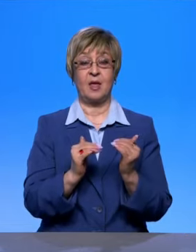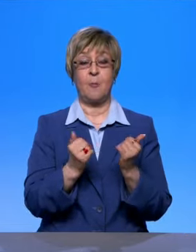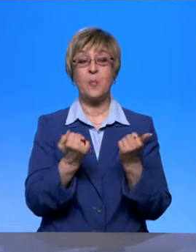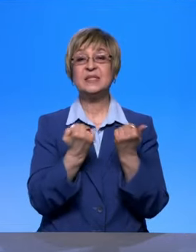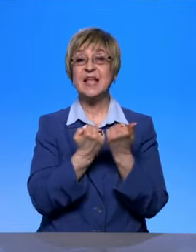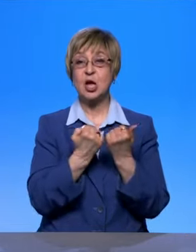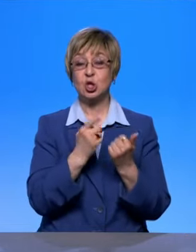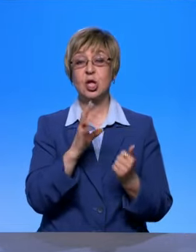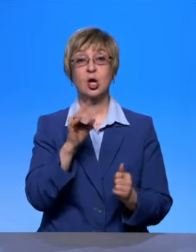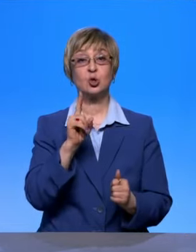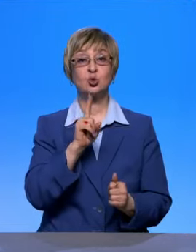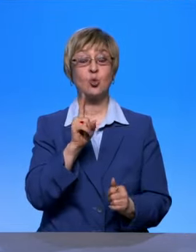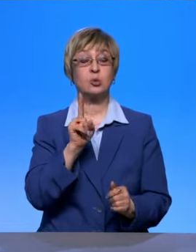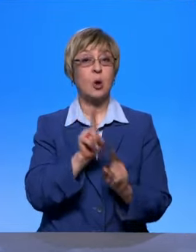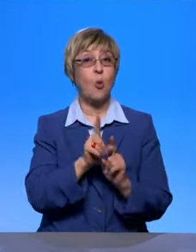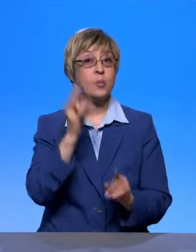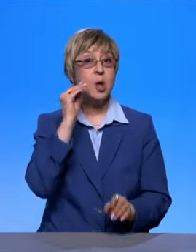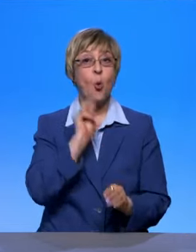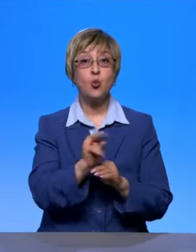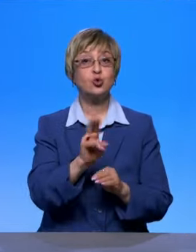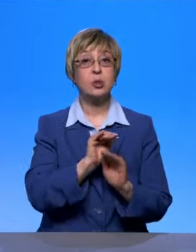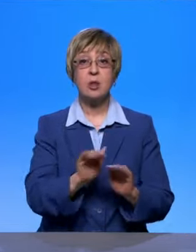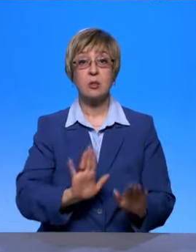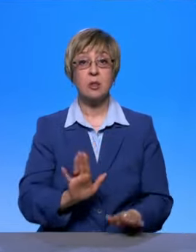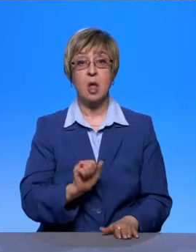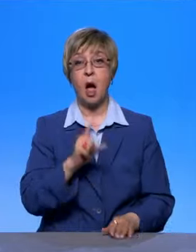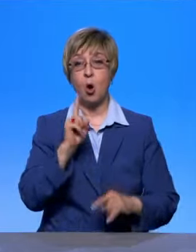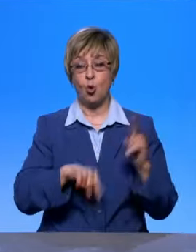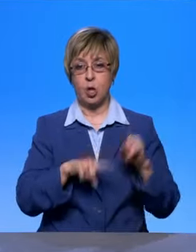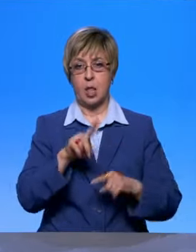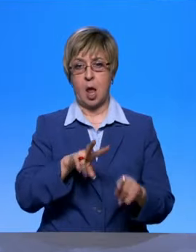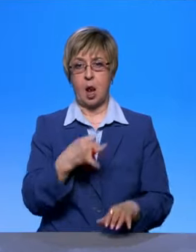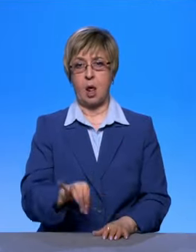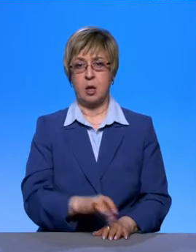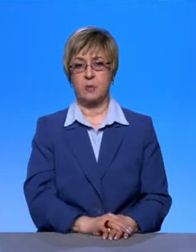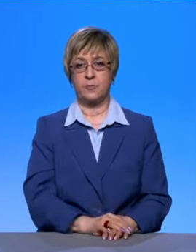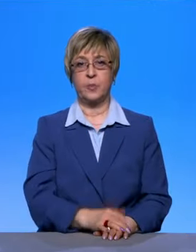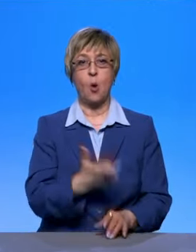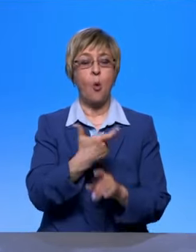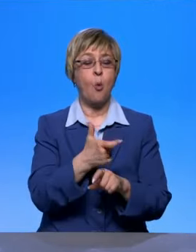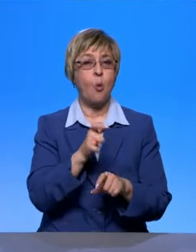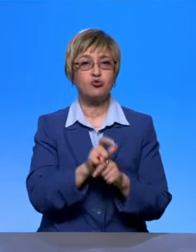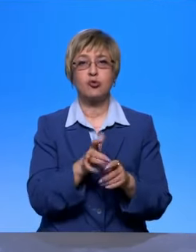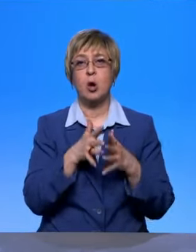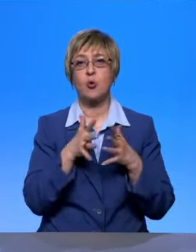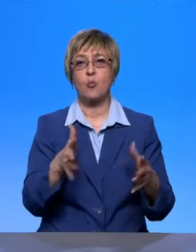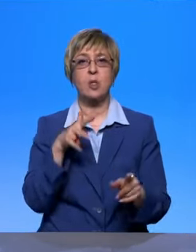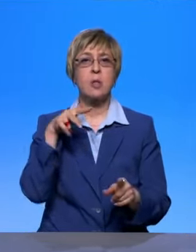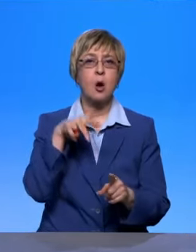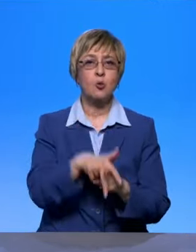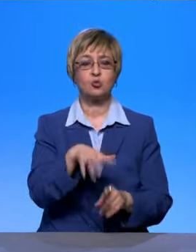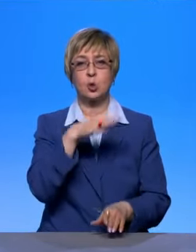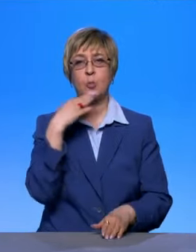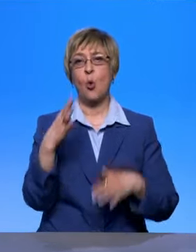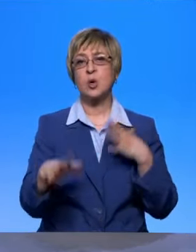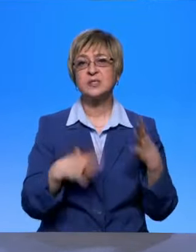что учат не детей, а родителей. Очень много нагрузки, очень много занятий дается,